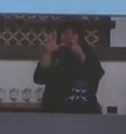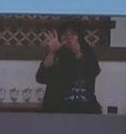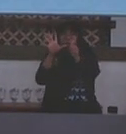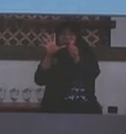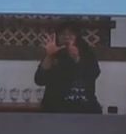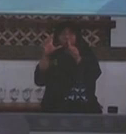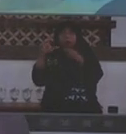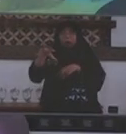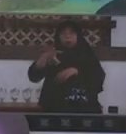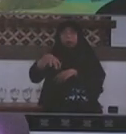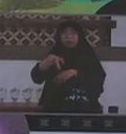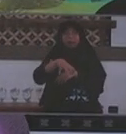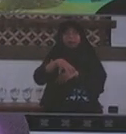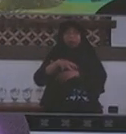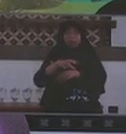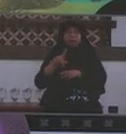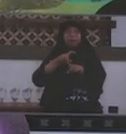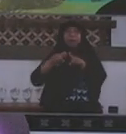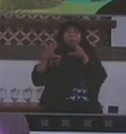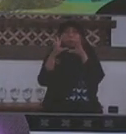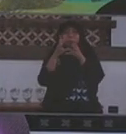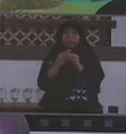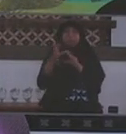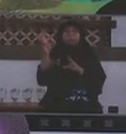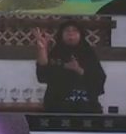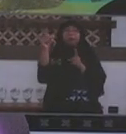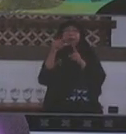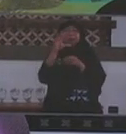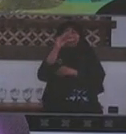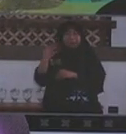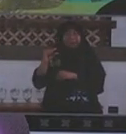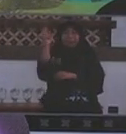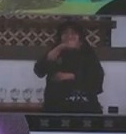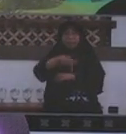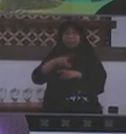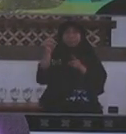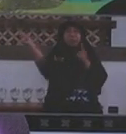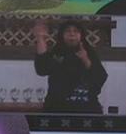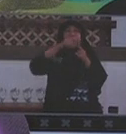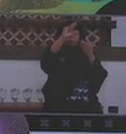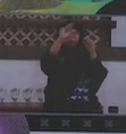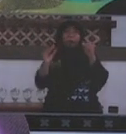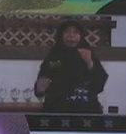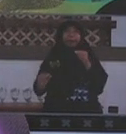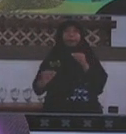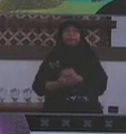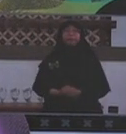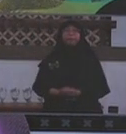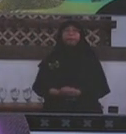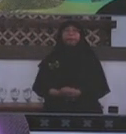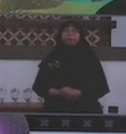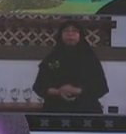di Brebes pada pagi hari ini dan dilanjutkan Rakortek sampai siang sore nanti. Tujuan utama